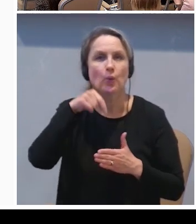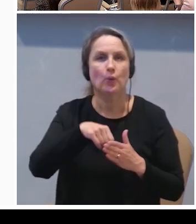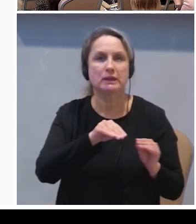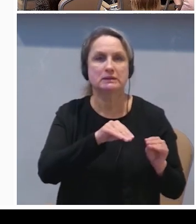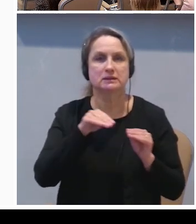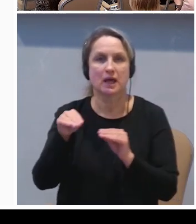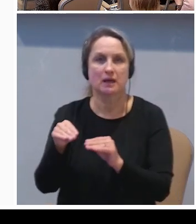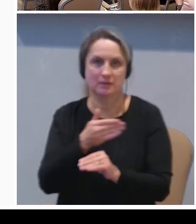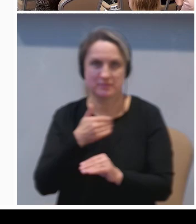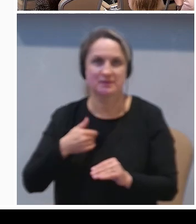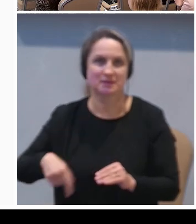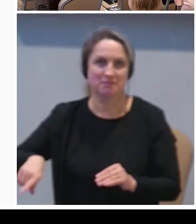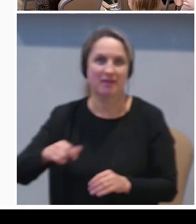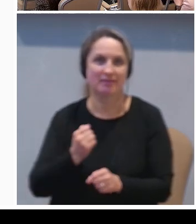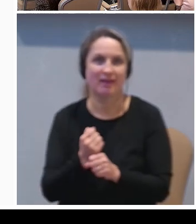toimib. See,